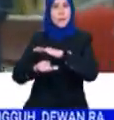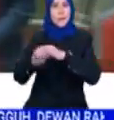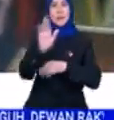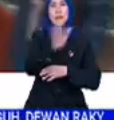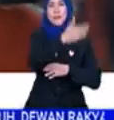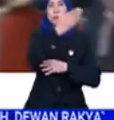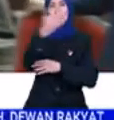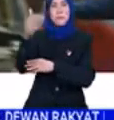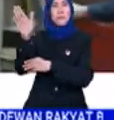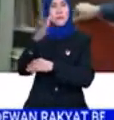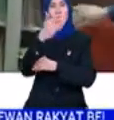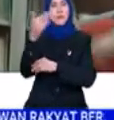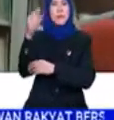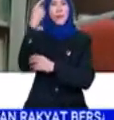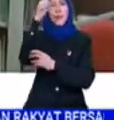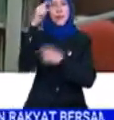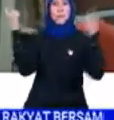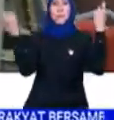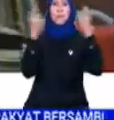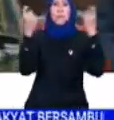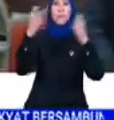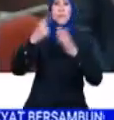Sempena bulan kemerdekaan